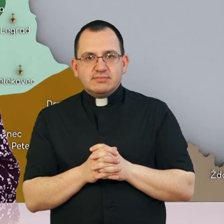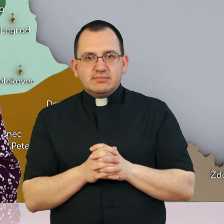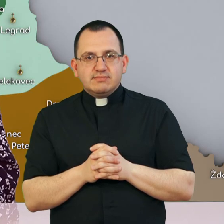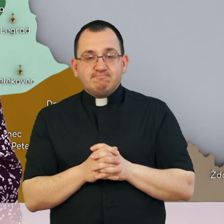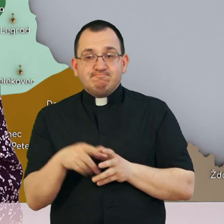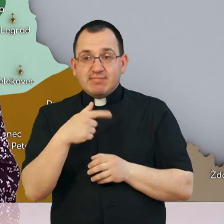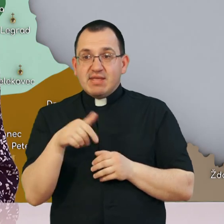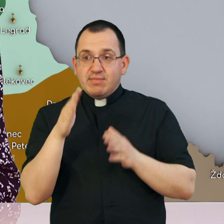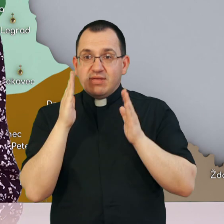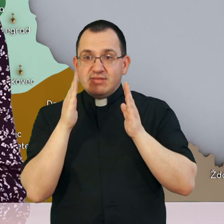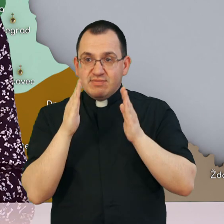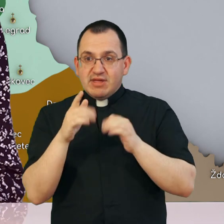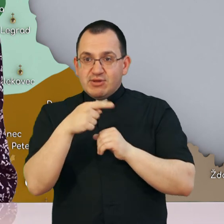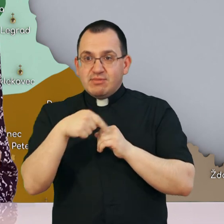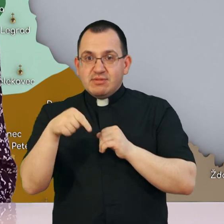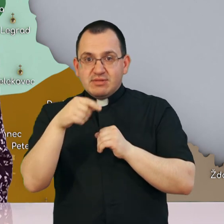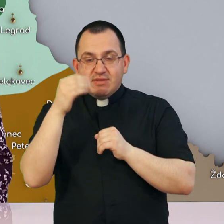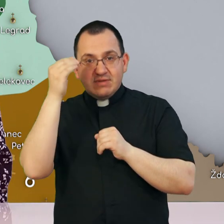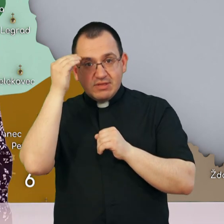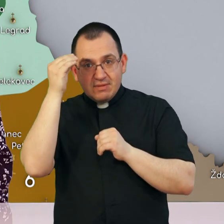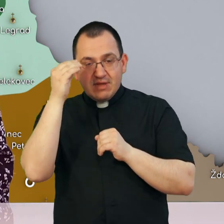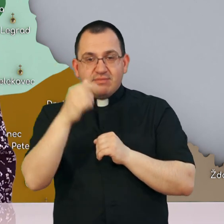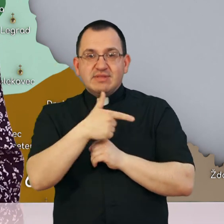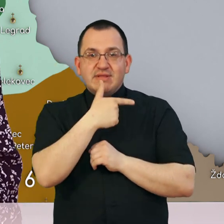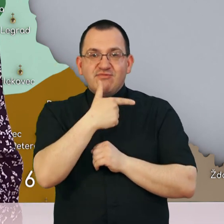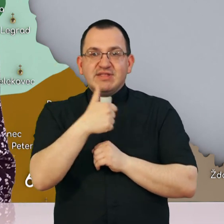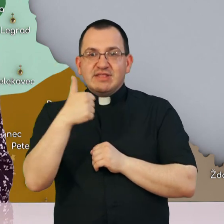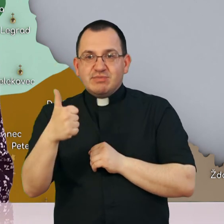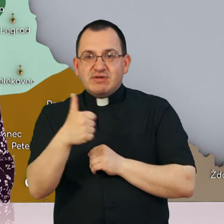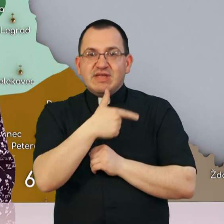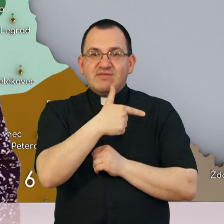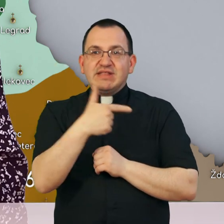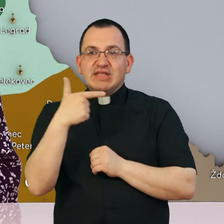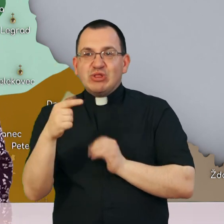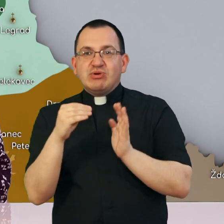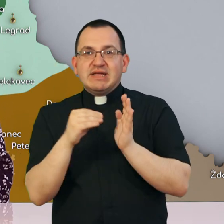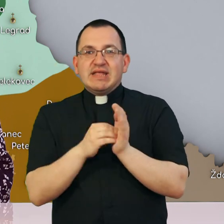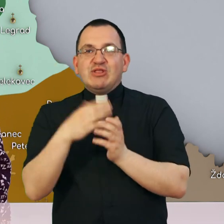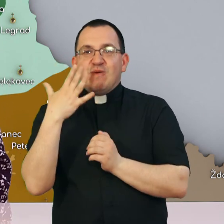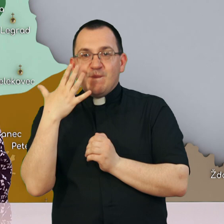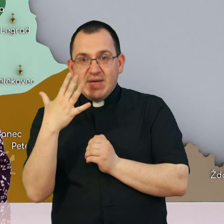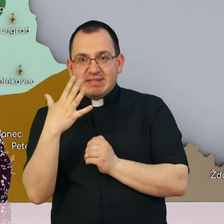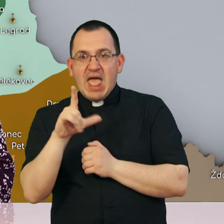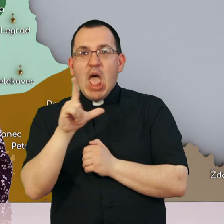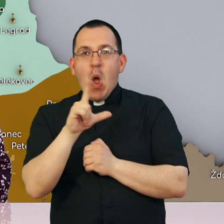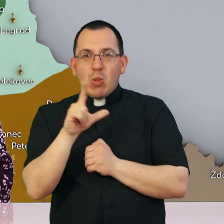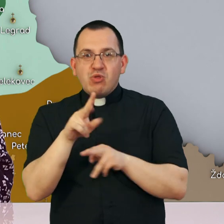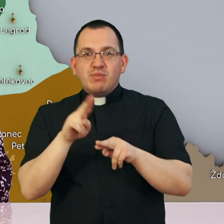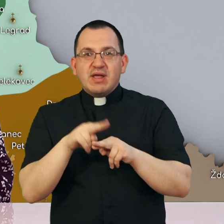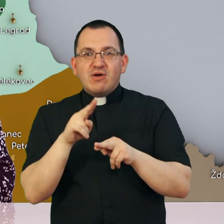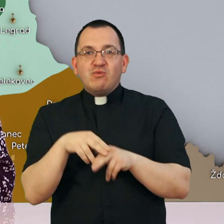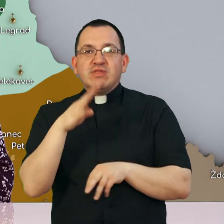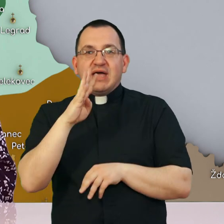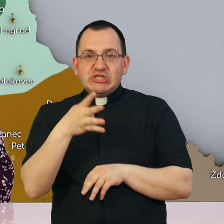Vjerujemo da ste već zapamtili datum 21. i 22. svibnja, kada se u Ludbregu održava 4.